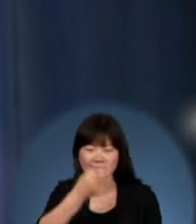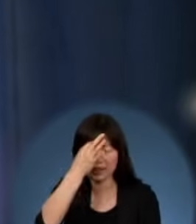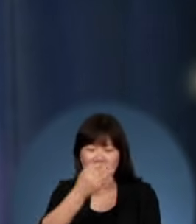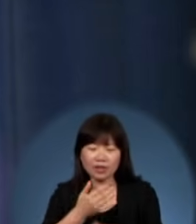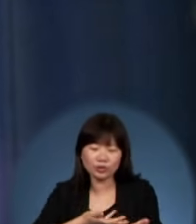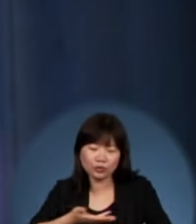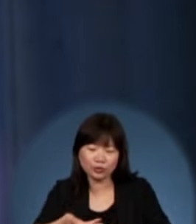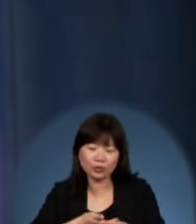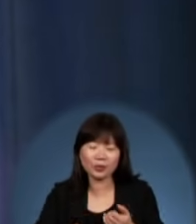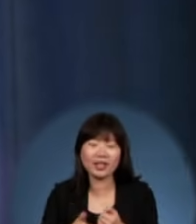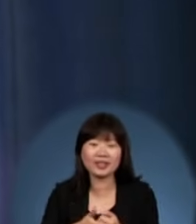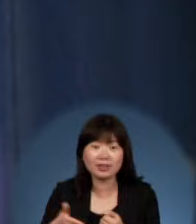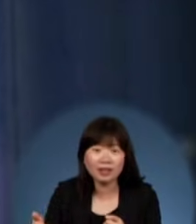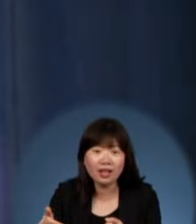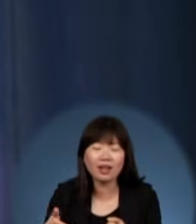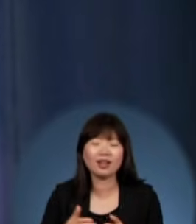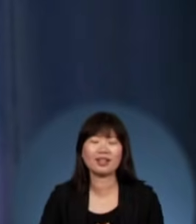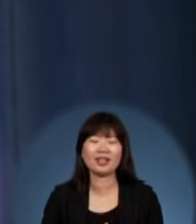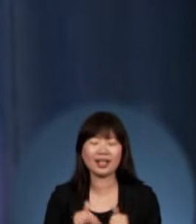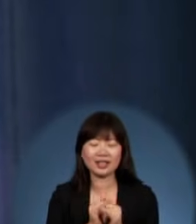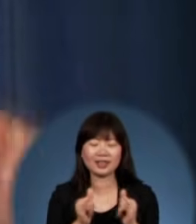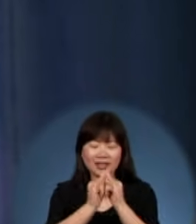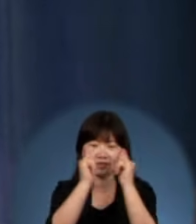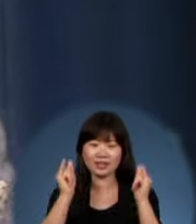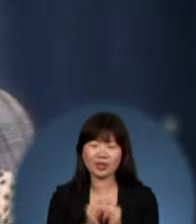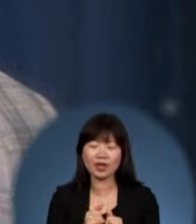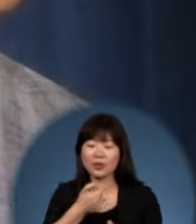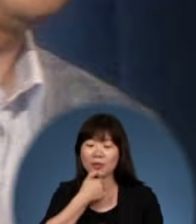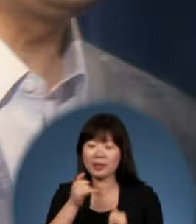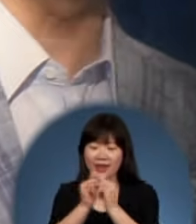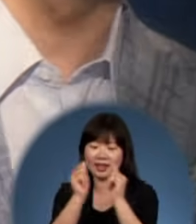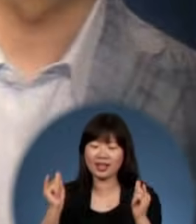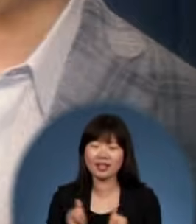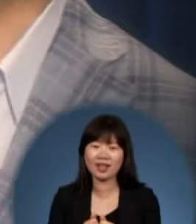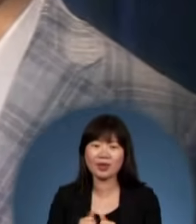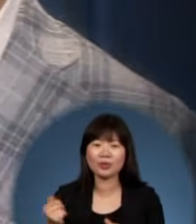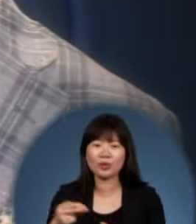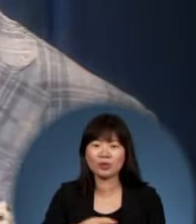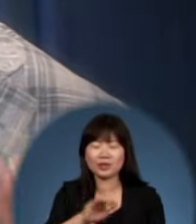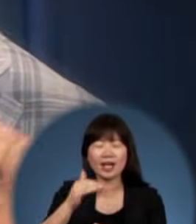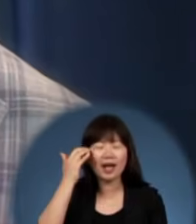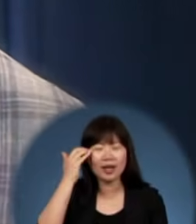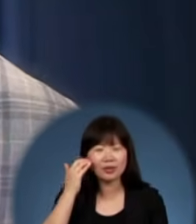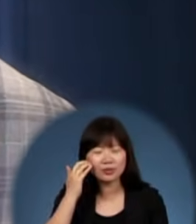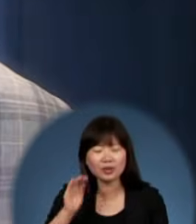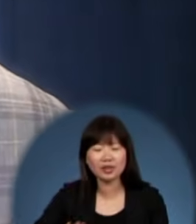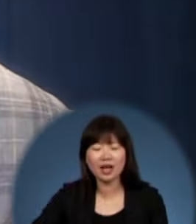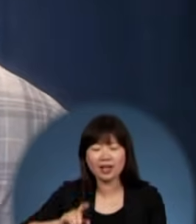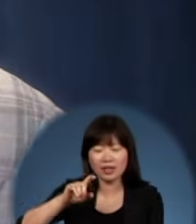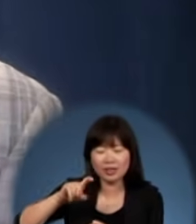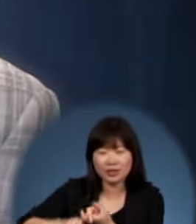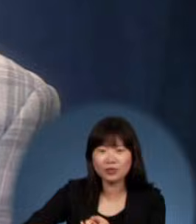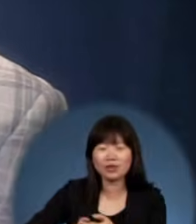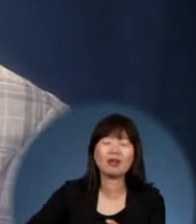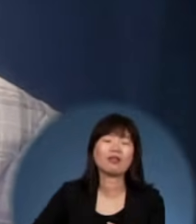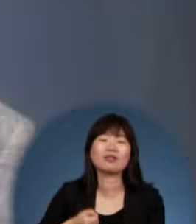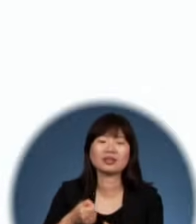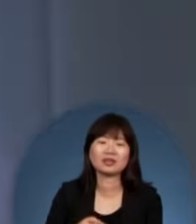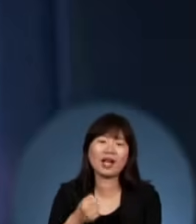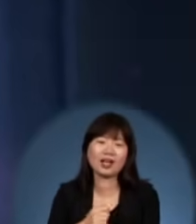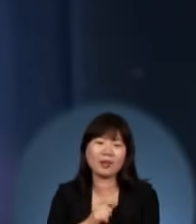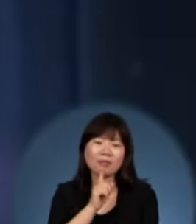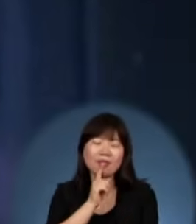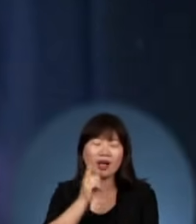받음으로써 인간 사회로 마사회 아니 우리 대한민국의 결속을 다져 나 하자는